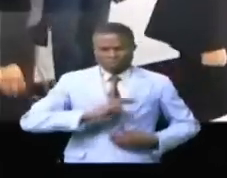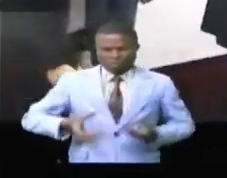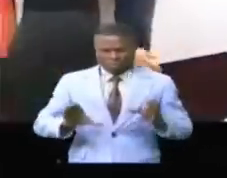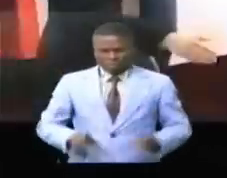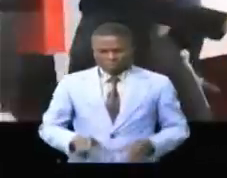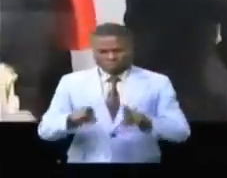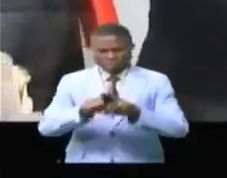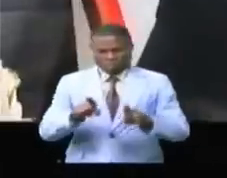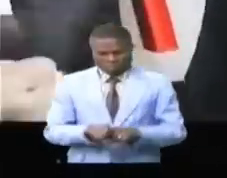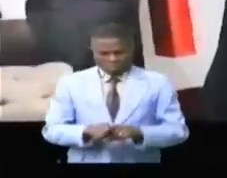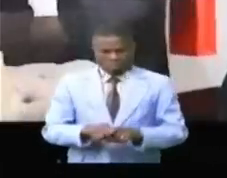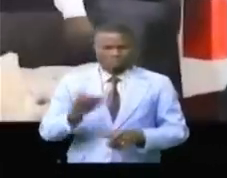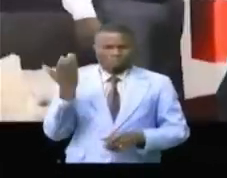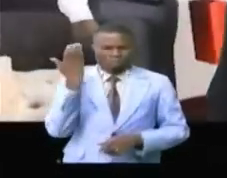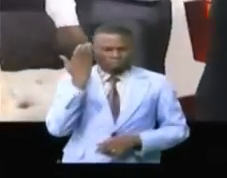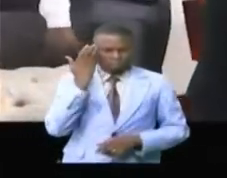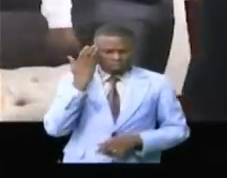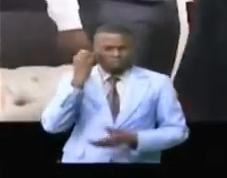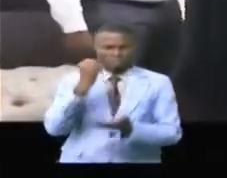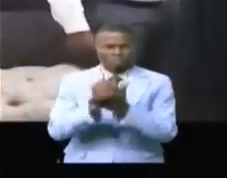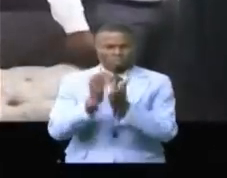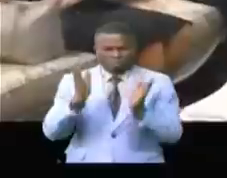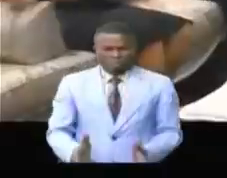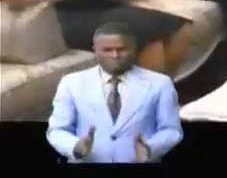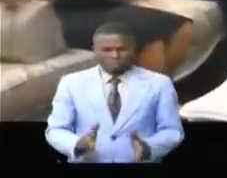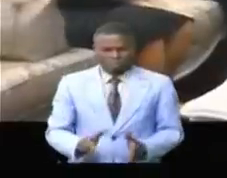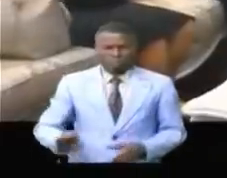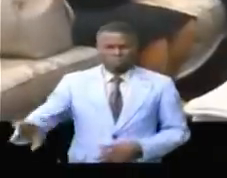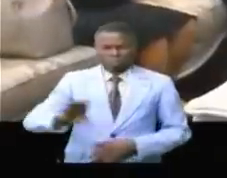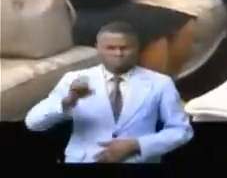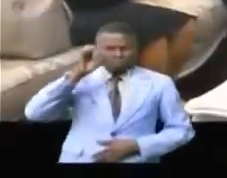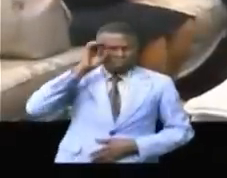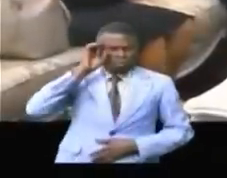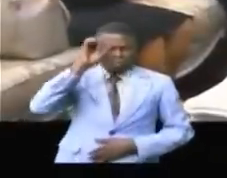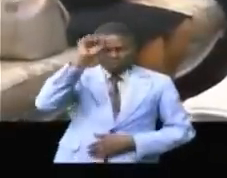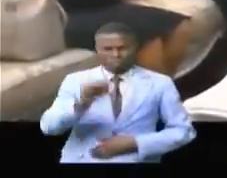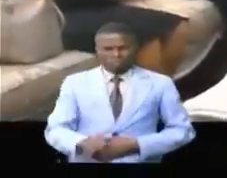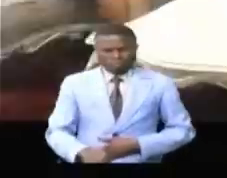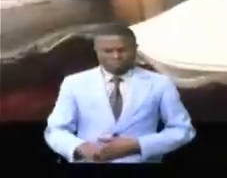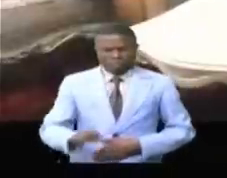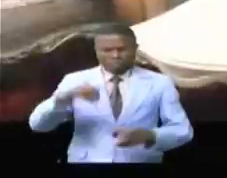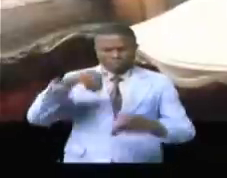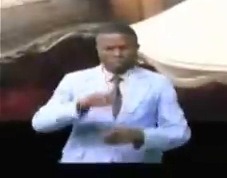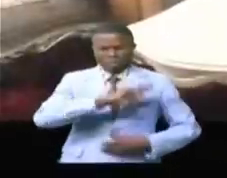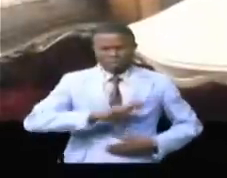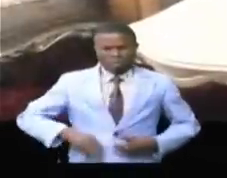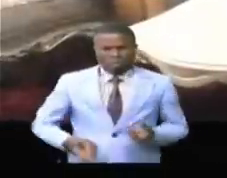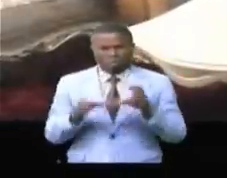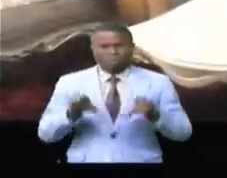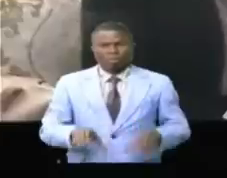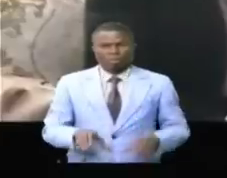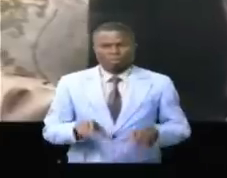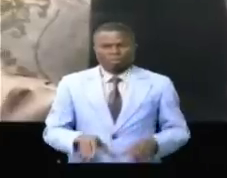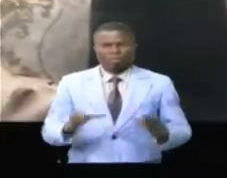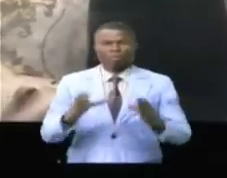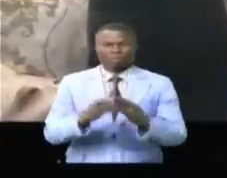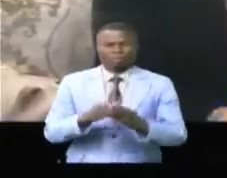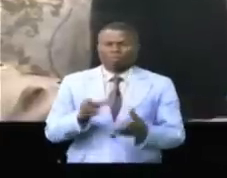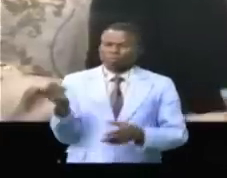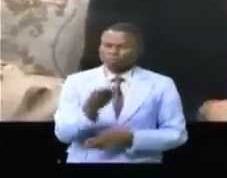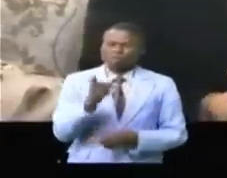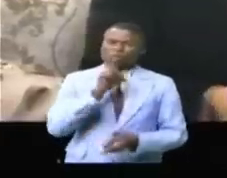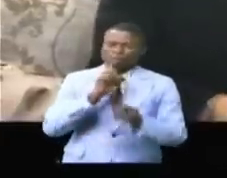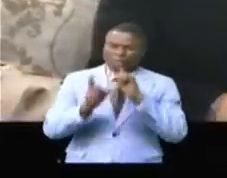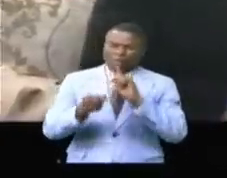puis M. Cho Jechel, ambassadeur de Corée du Sud en République démocratique du Congo, avec qui il a